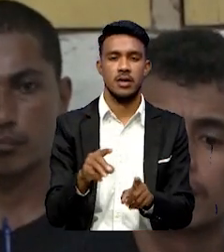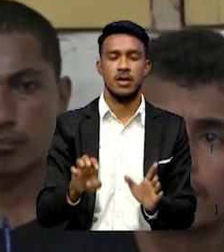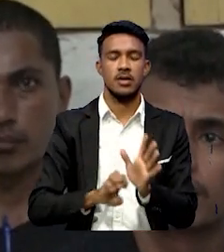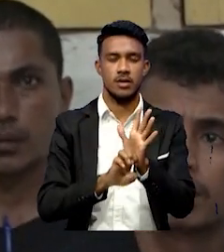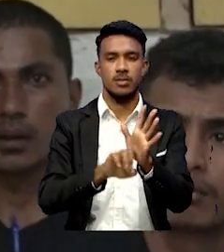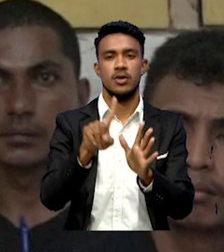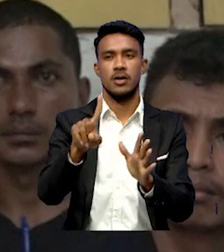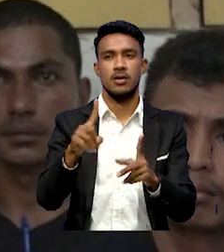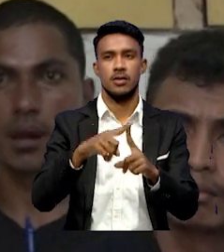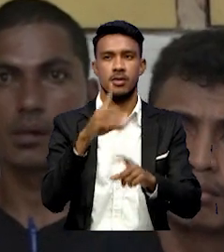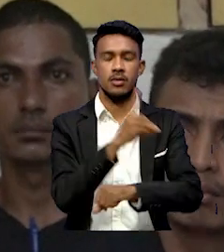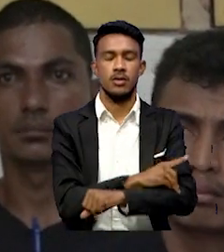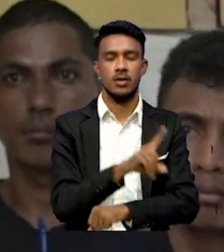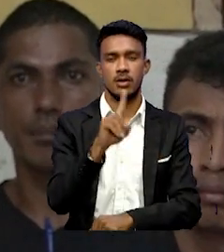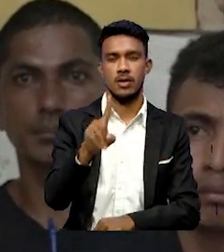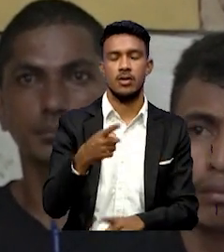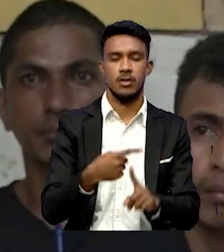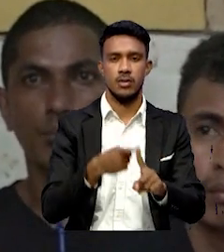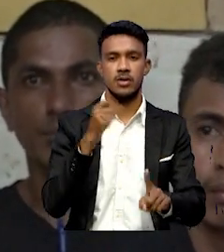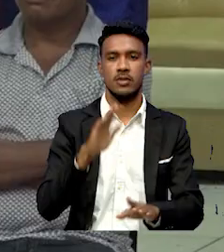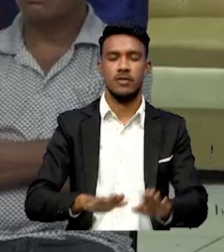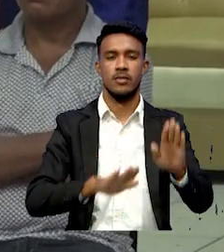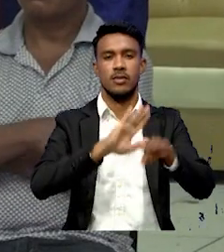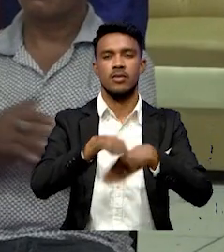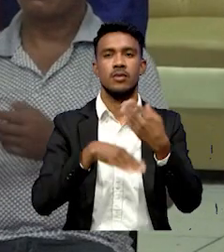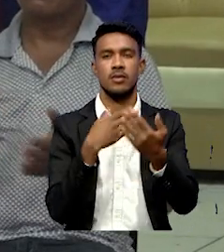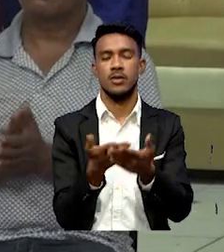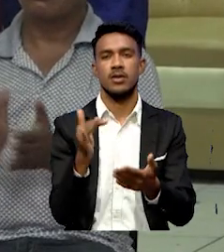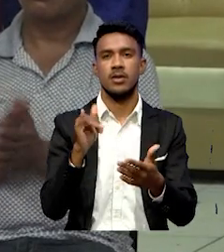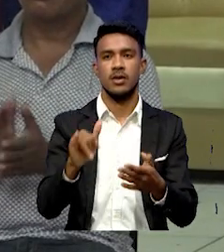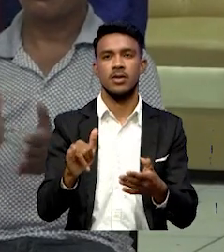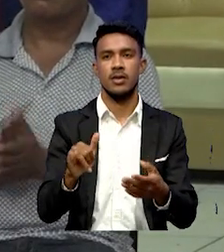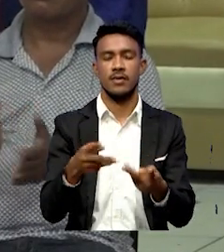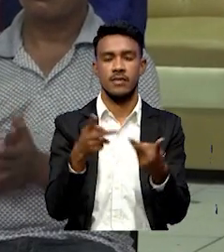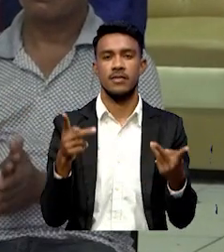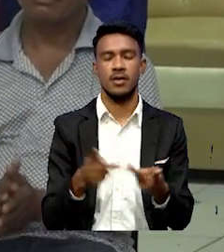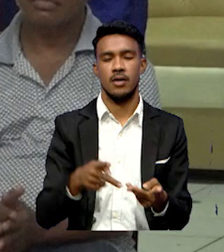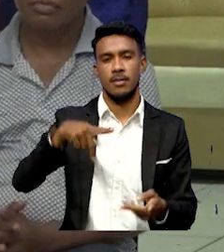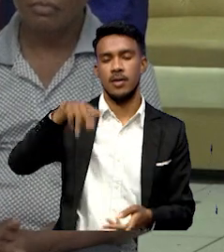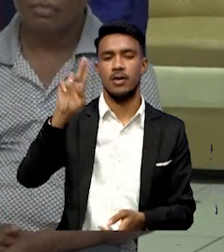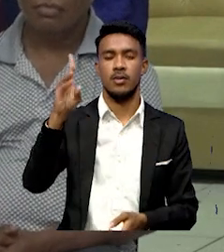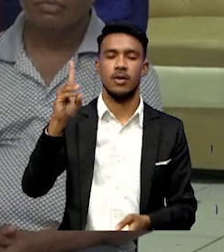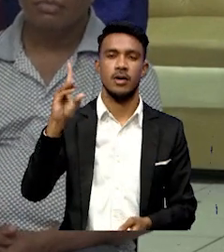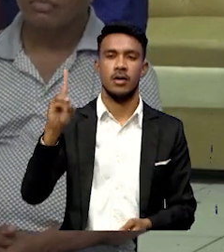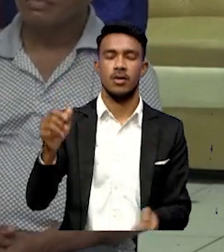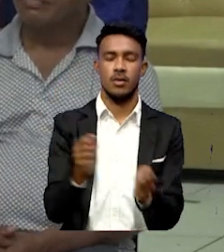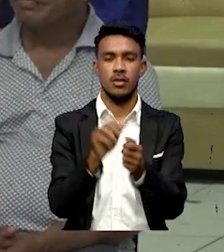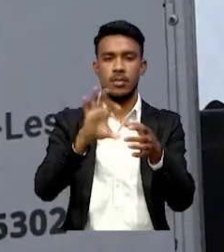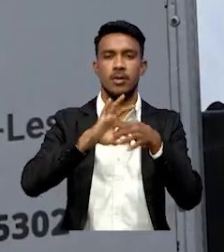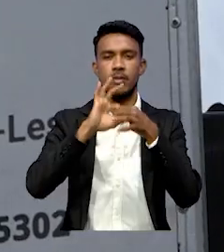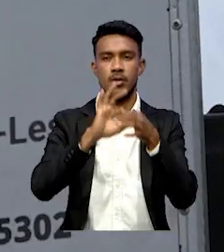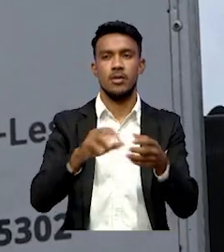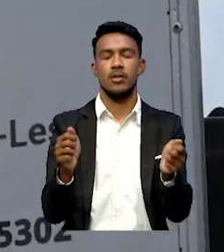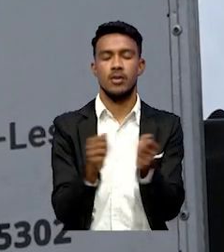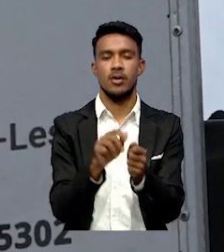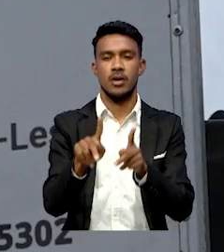ohene tamba idane mai husi baje ho to atu afirmasi rene posong kata PUD ho ni struktura tomak ba to ni